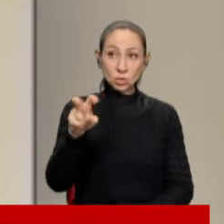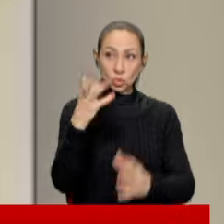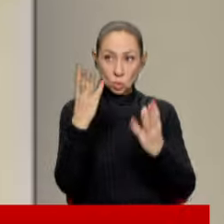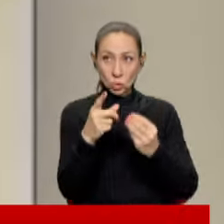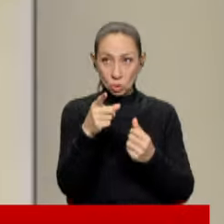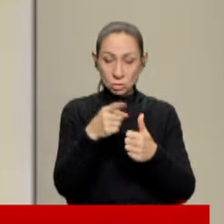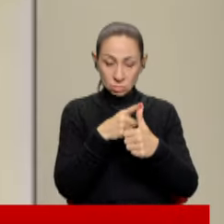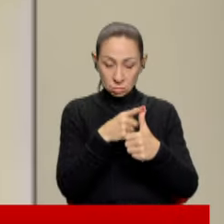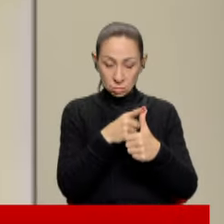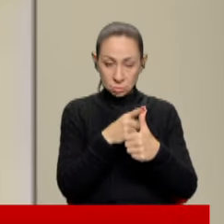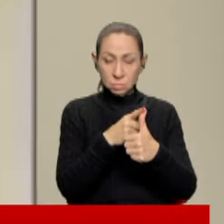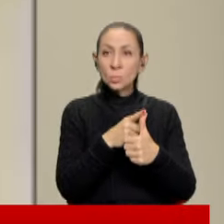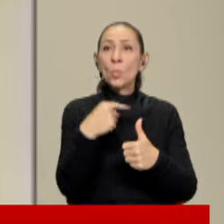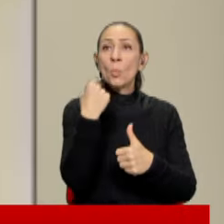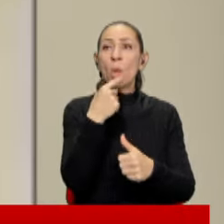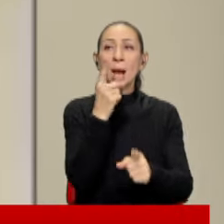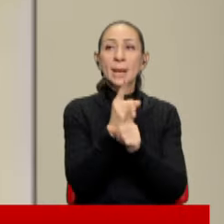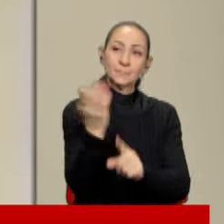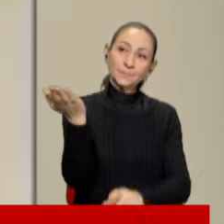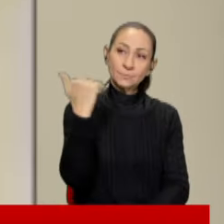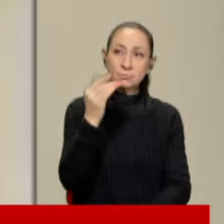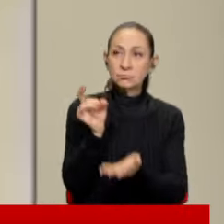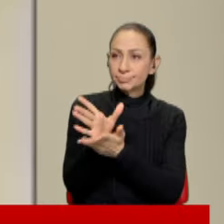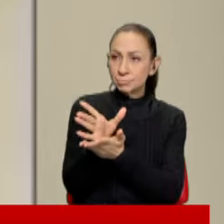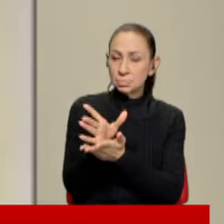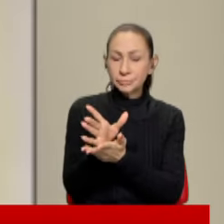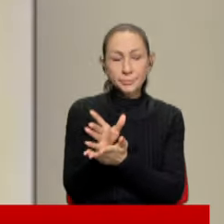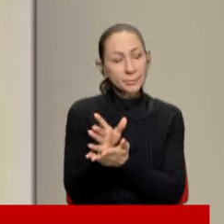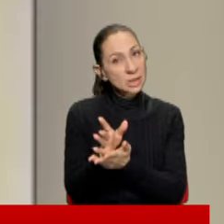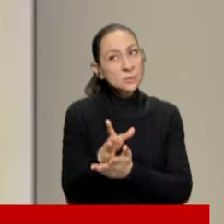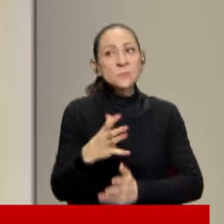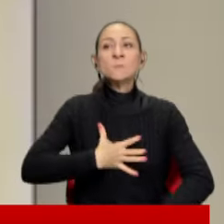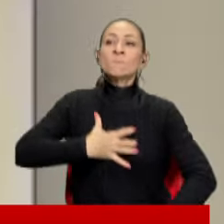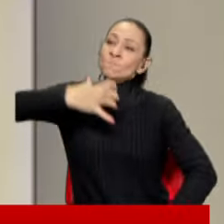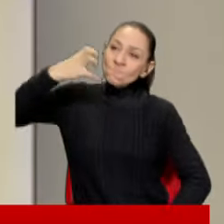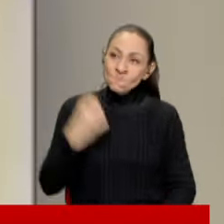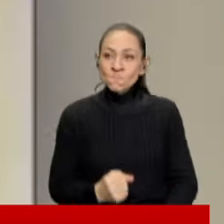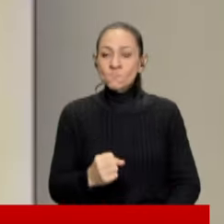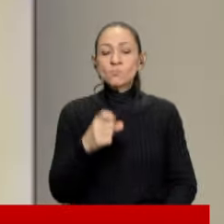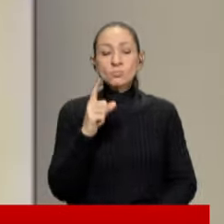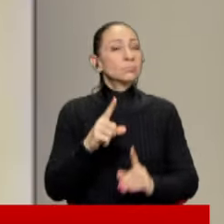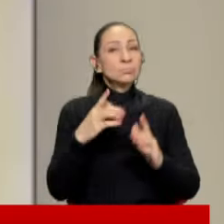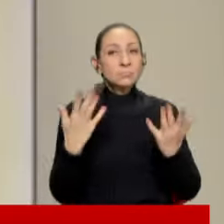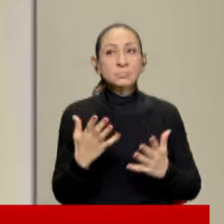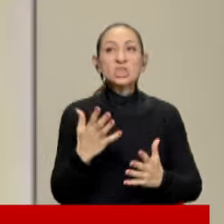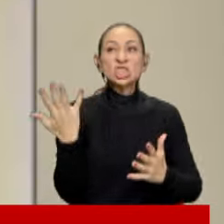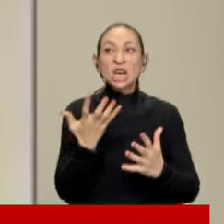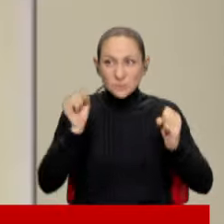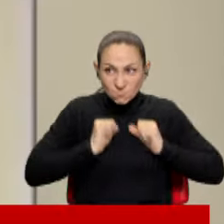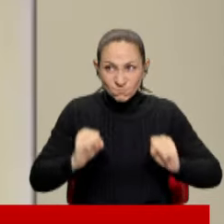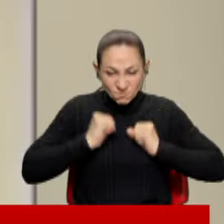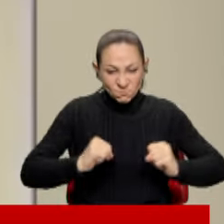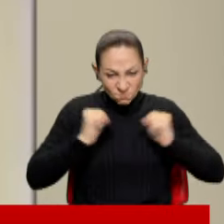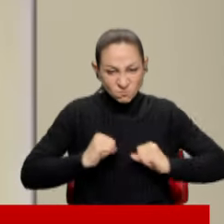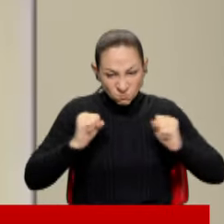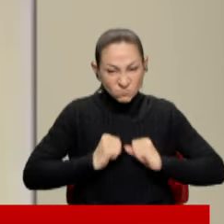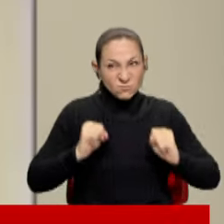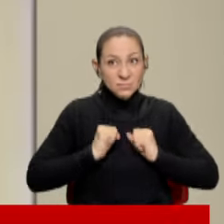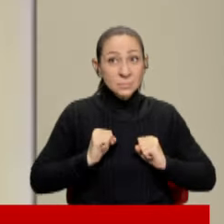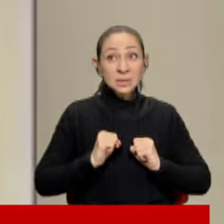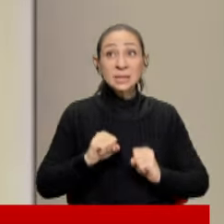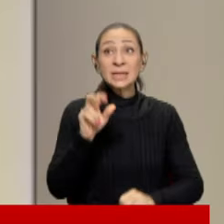oluyor. Mülakata çağrılıyor, eleniyor. Hırs yapıyor. Bu sefer daha da çok çalışıyor. Bu